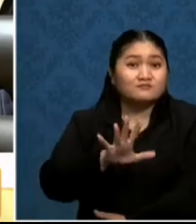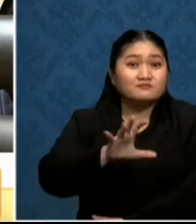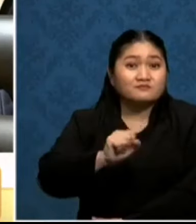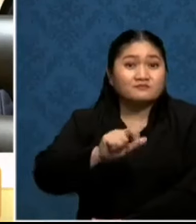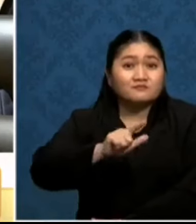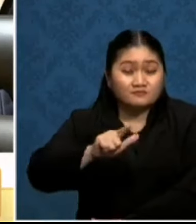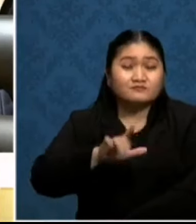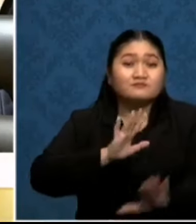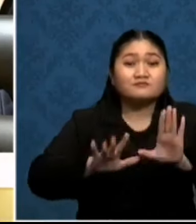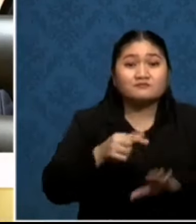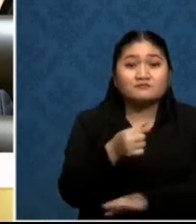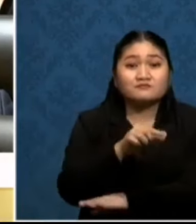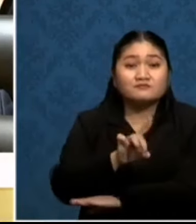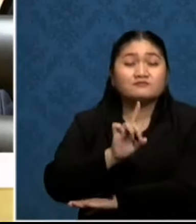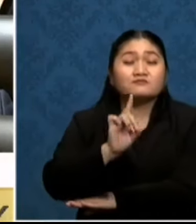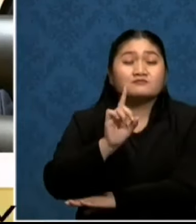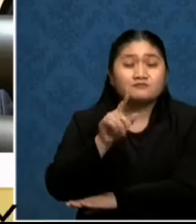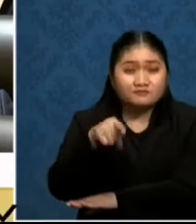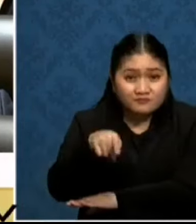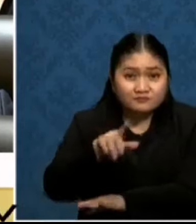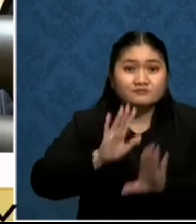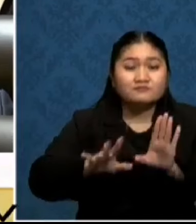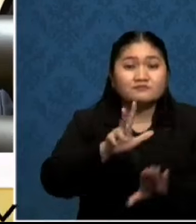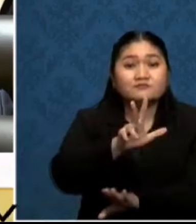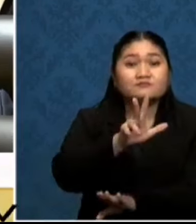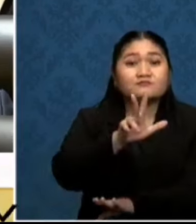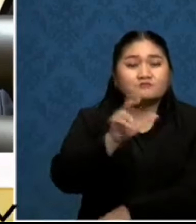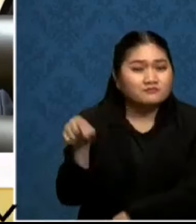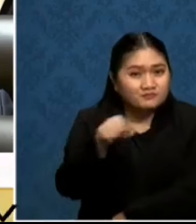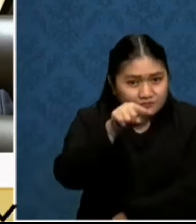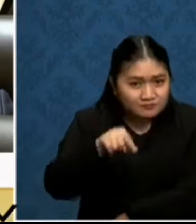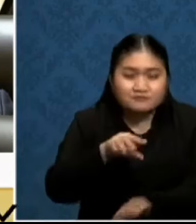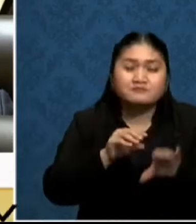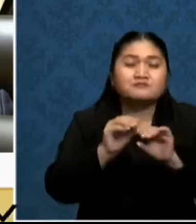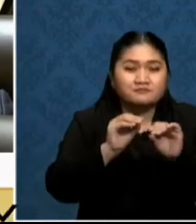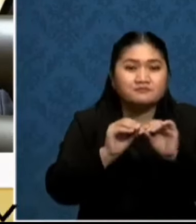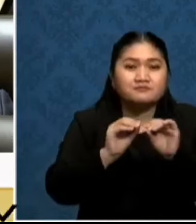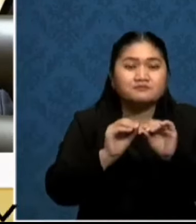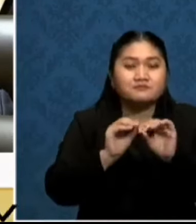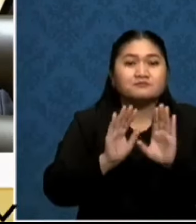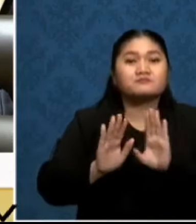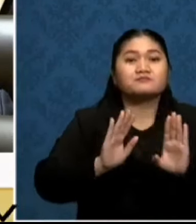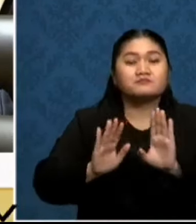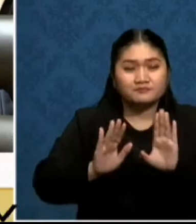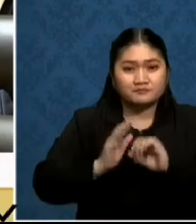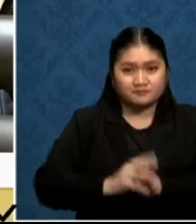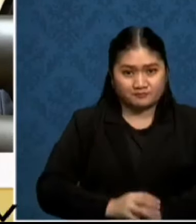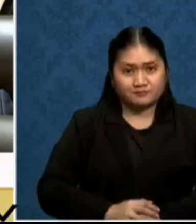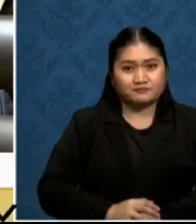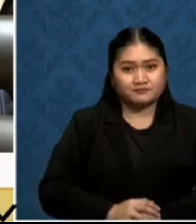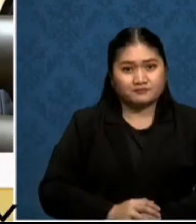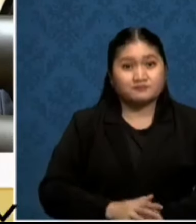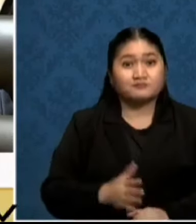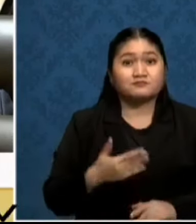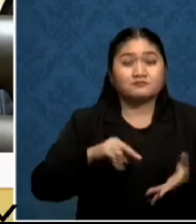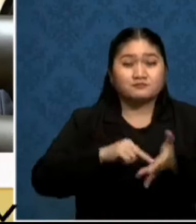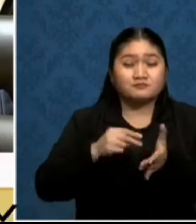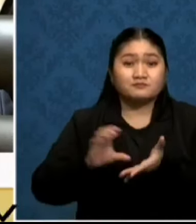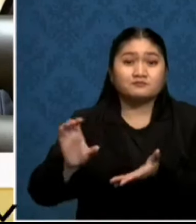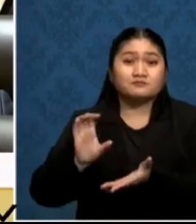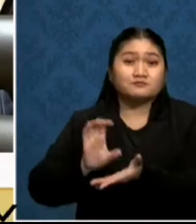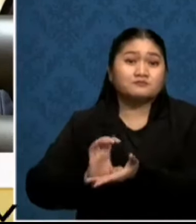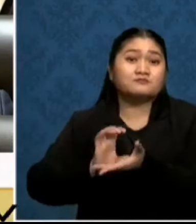GDPครับตัวเลขกลมๆประมาณ 3%มันอาจจะคลาดเคลื่อนมั่งขออภัยจะได้เข้าใจง่ายๆเท่ากับลงทุน